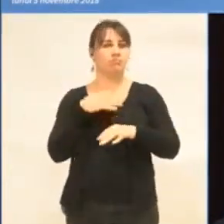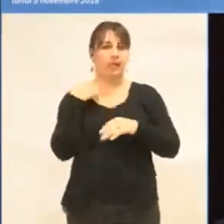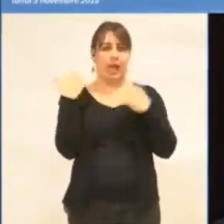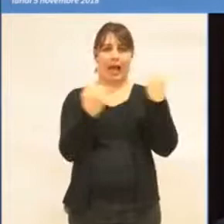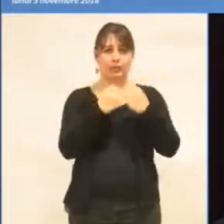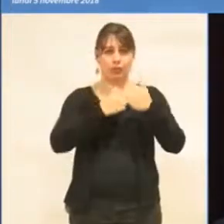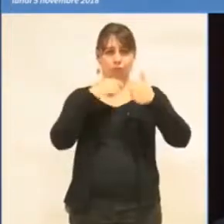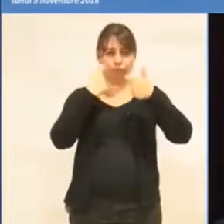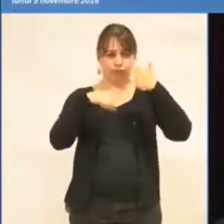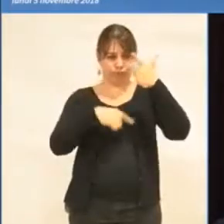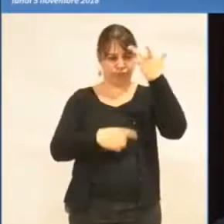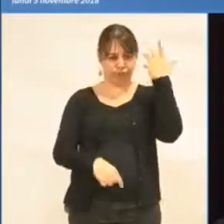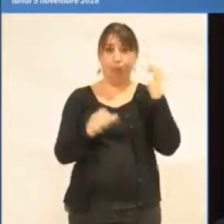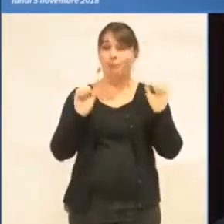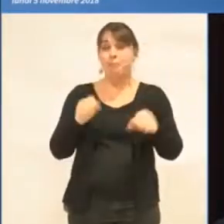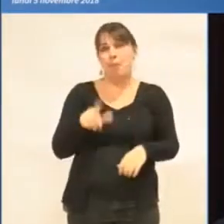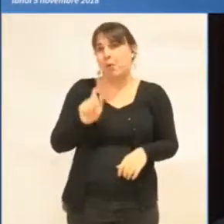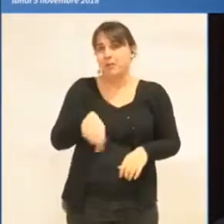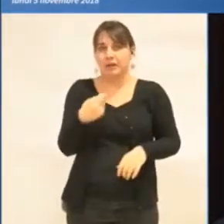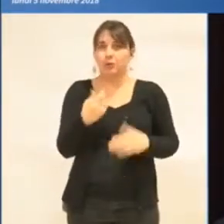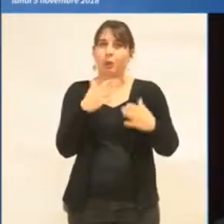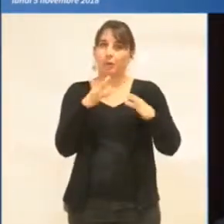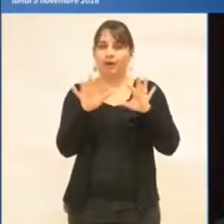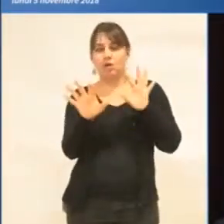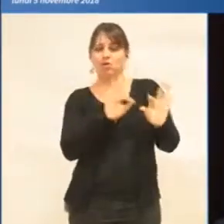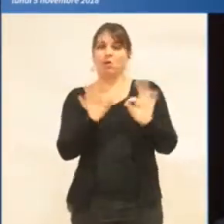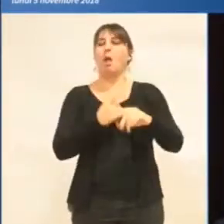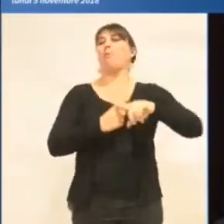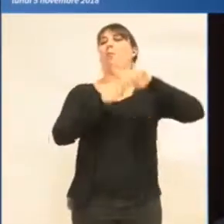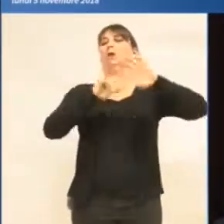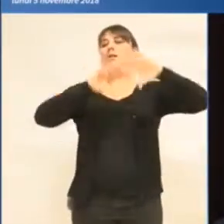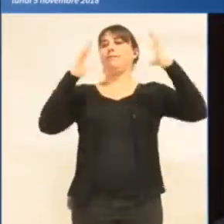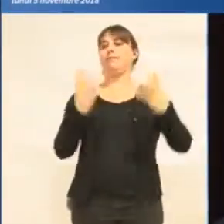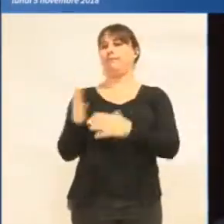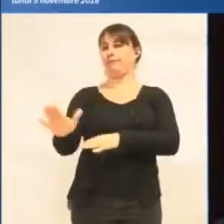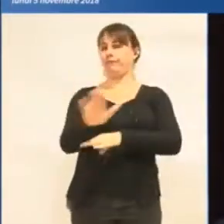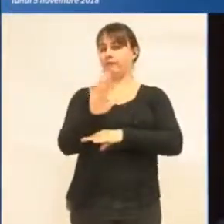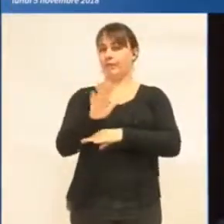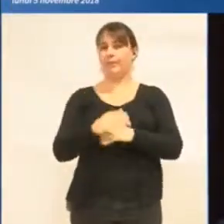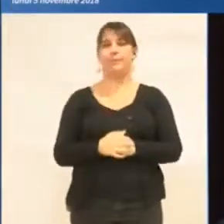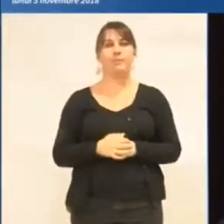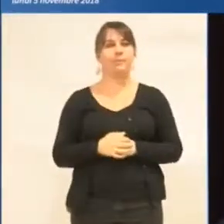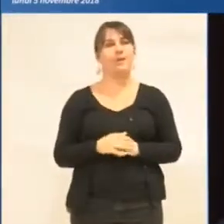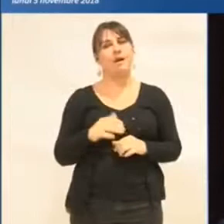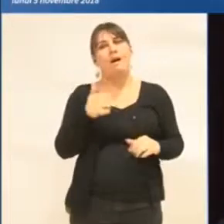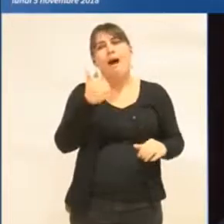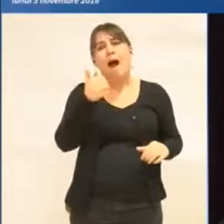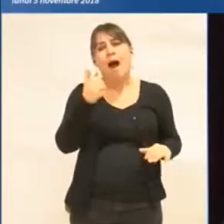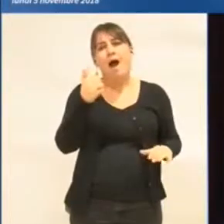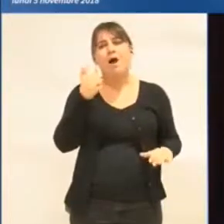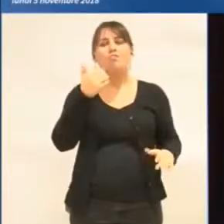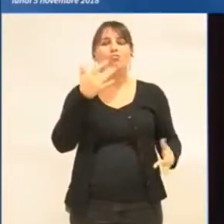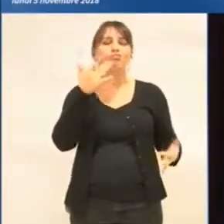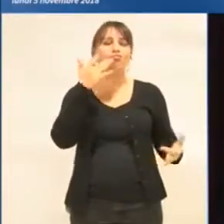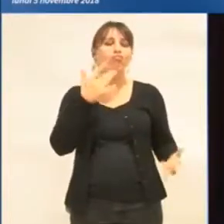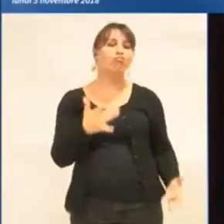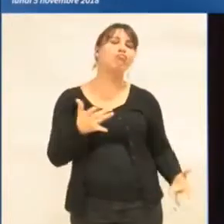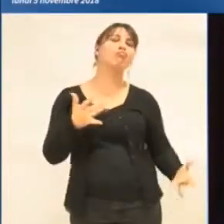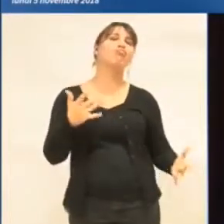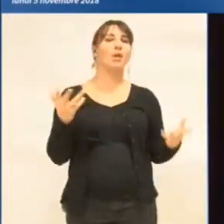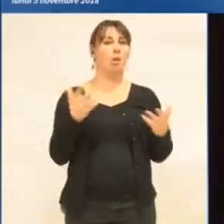du réseau métropolitain, que dans la collectivité en tant qu'employeur. Sur cette première question, en tant